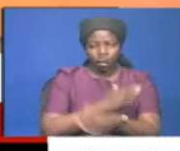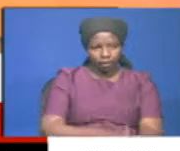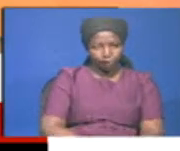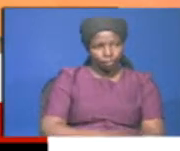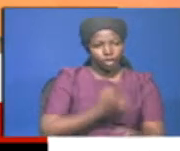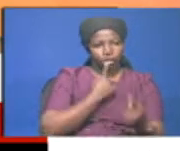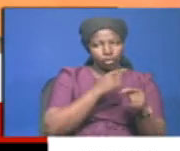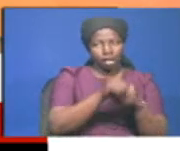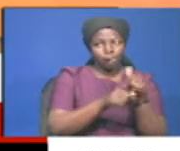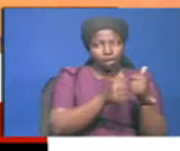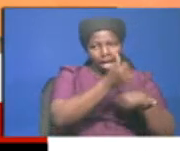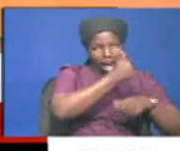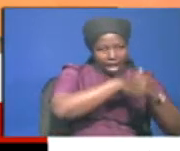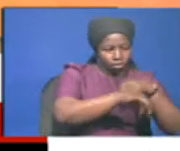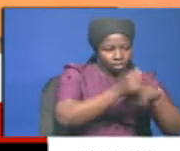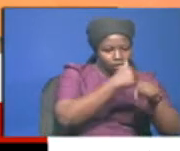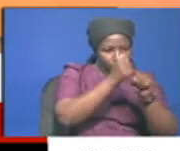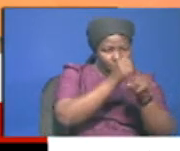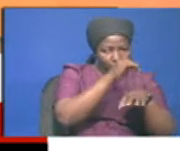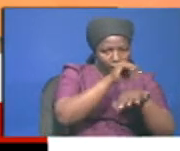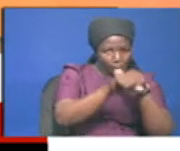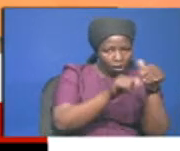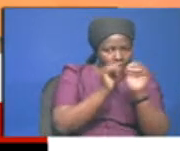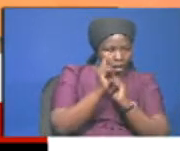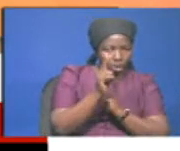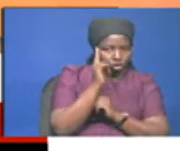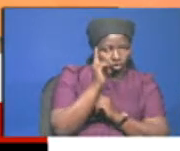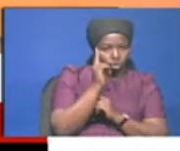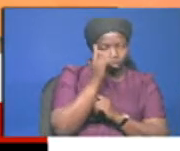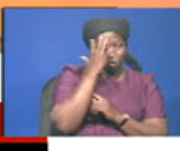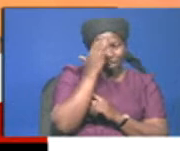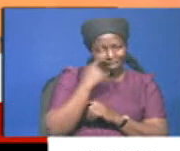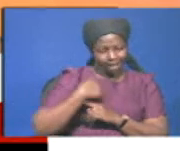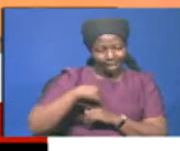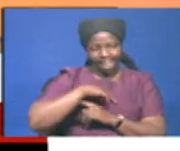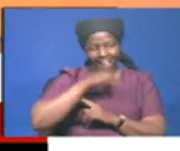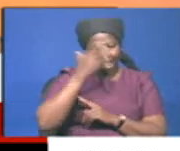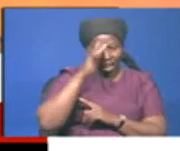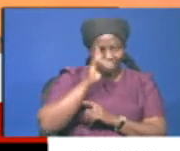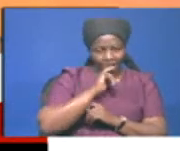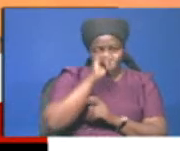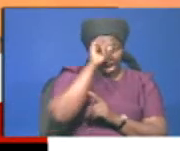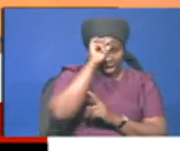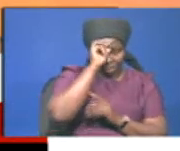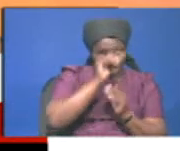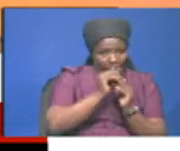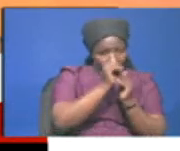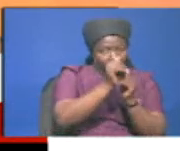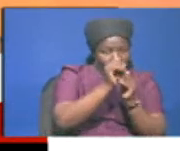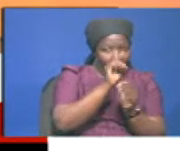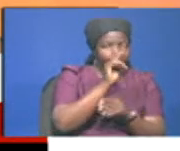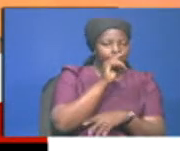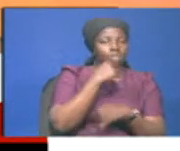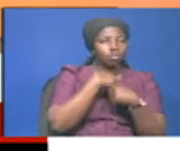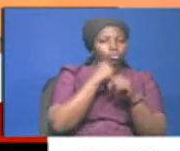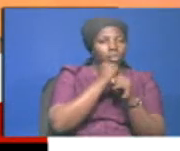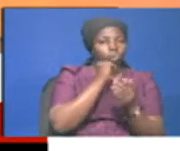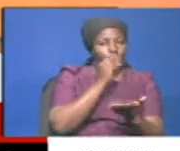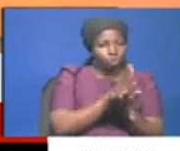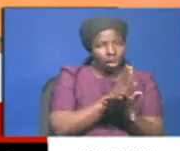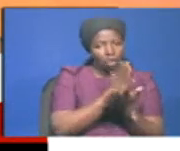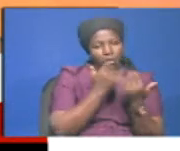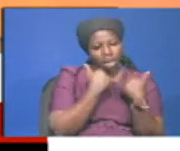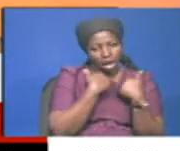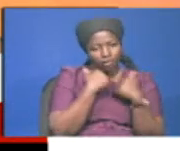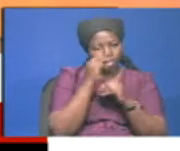ambayo imewekwa, masuala ya sheria. Maanake kama tunavyofahamu ni kwamba serikali imekuwa katika mstari wa mbele kuhakikisha ya kwamba angalau kuna zile